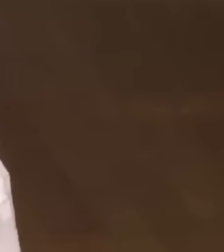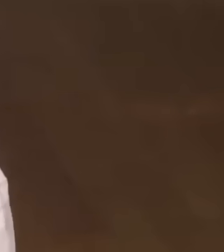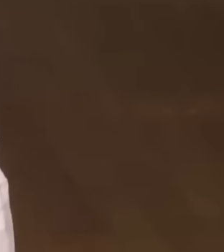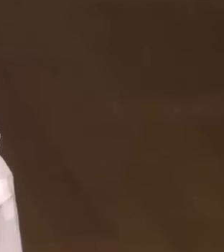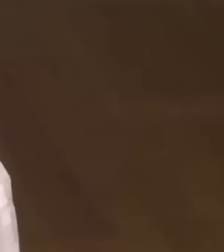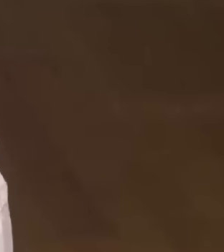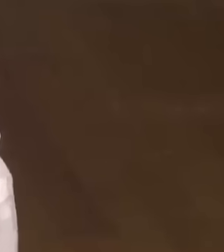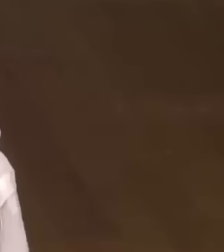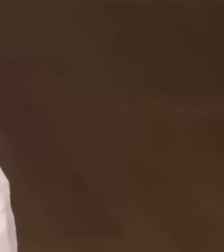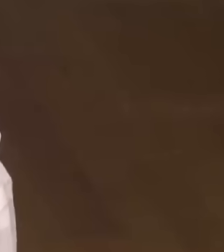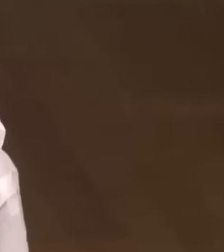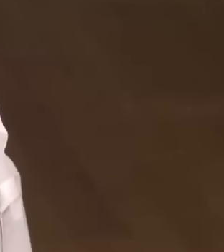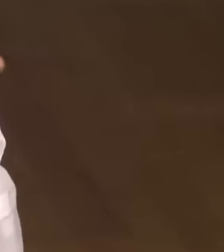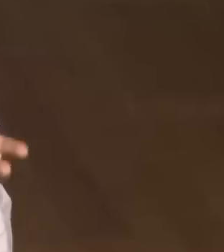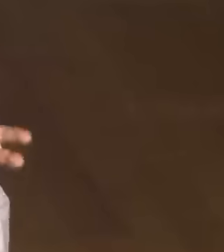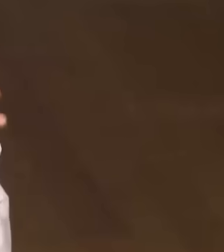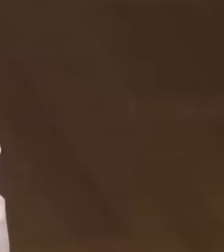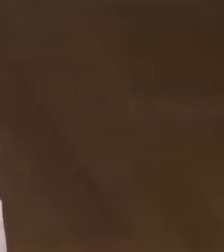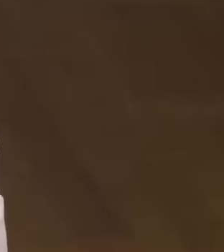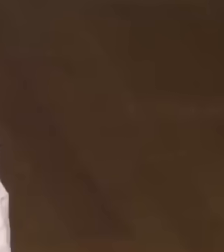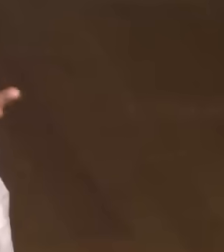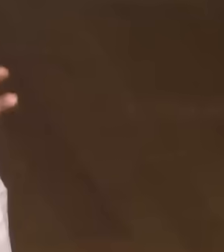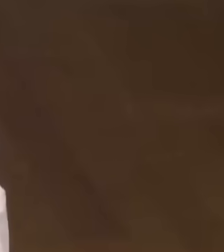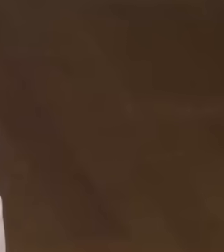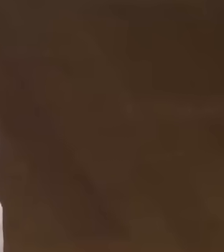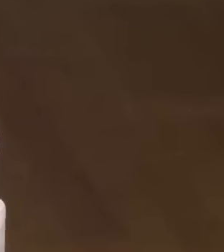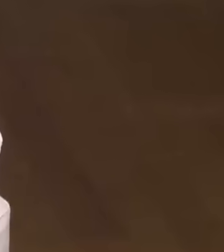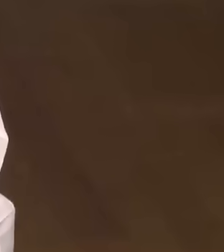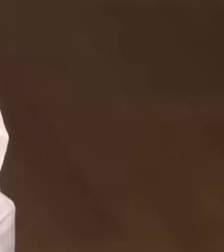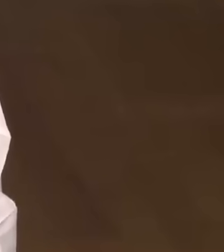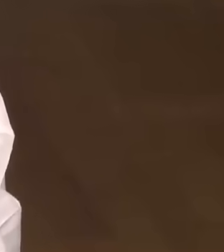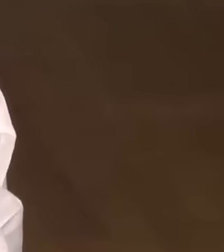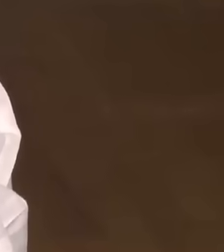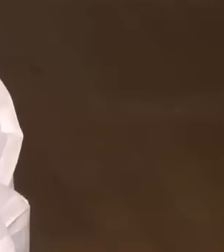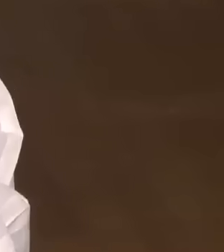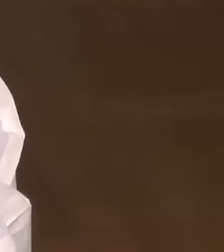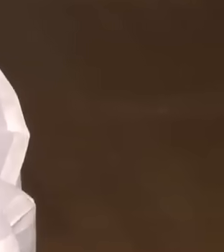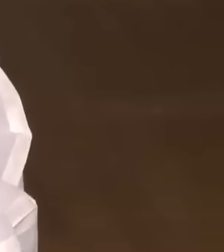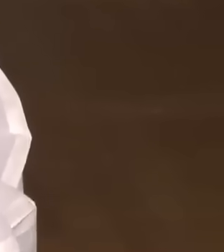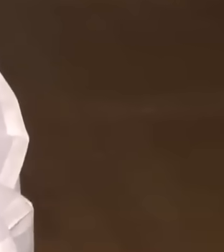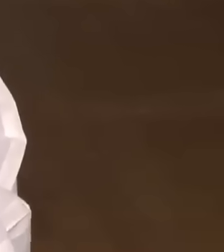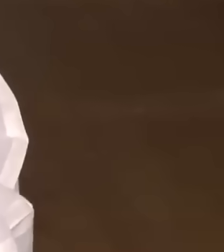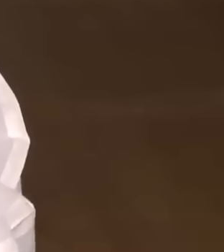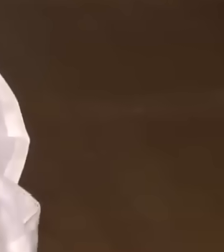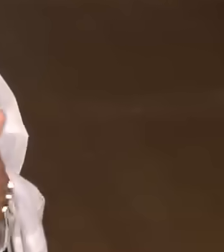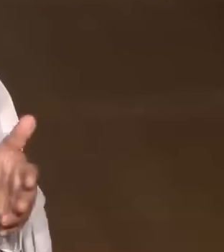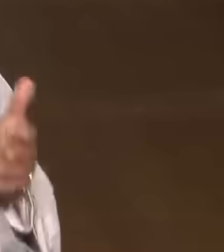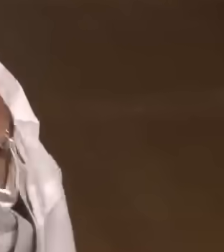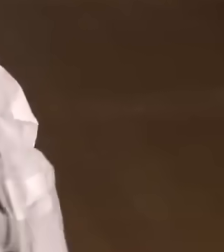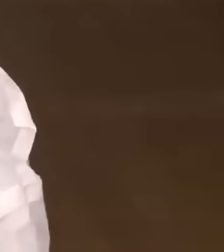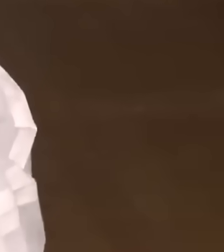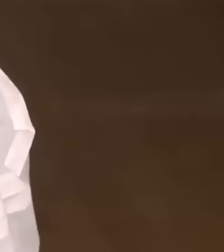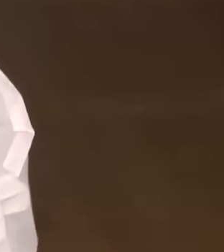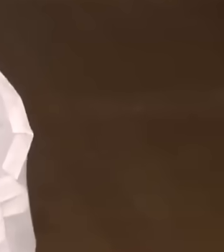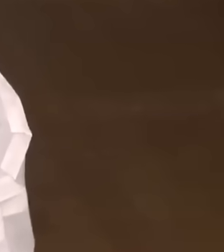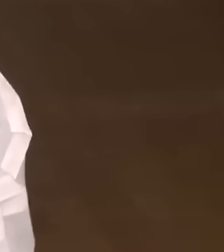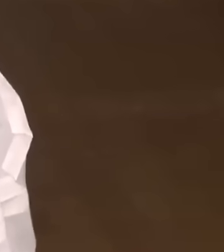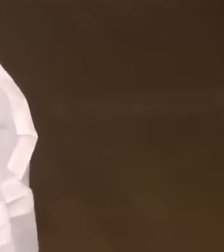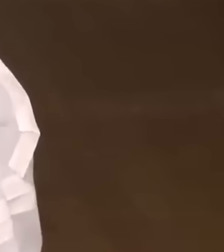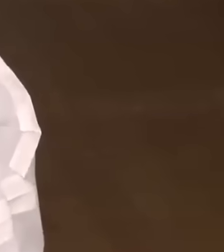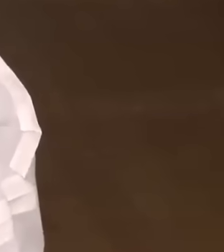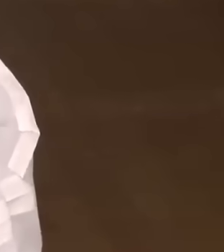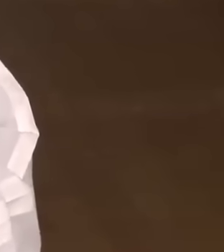그냥 쓸데없는 생각이 머리에 왔다가 갔다가 하는 망상에 불과한 거예요. 그러니까 그럴 때 뭘 알아야